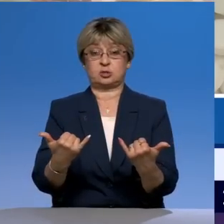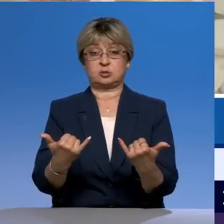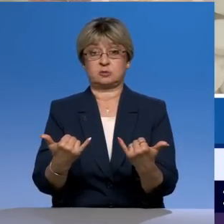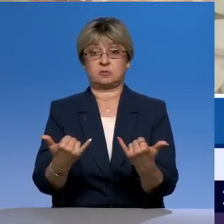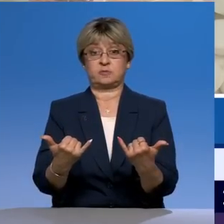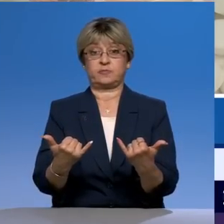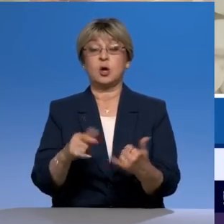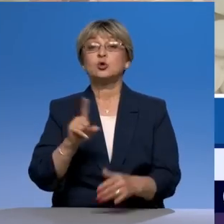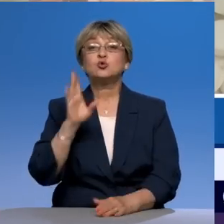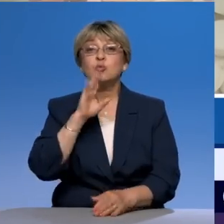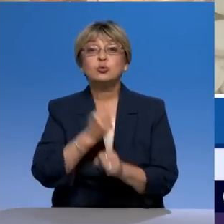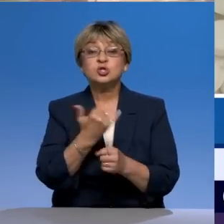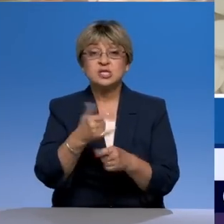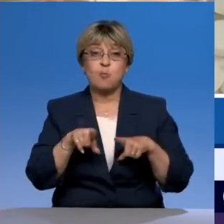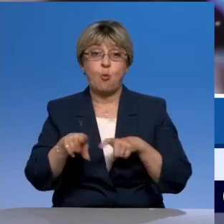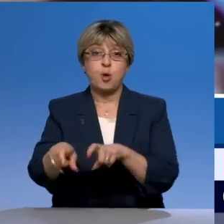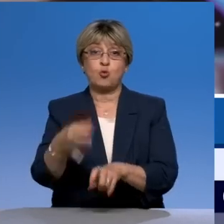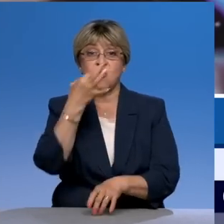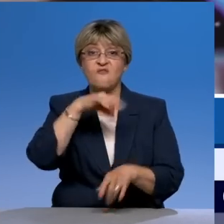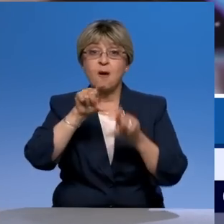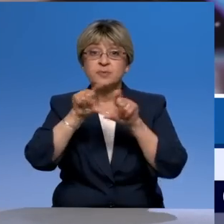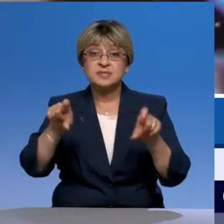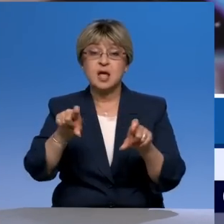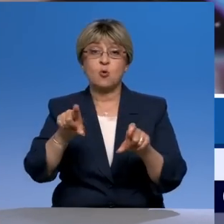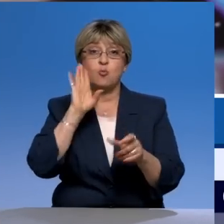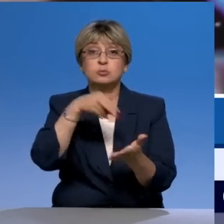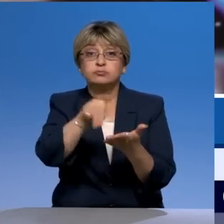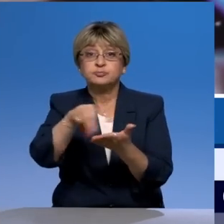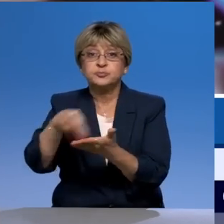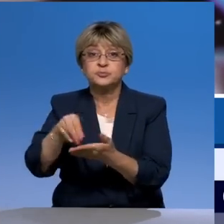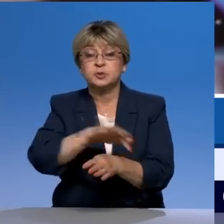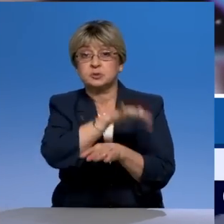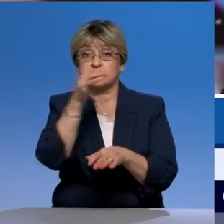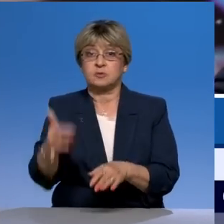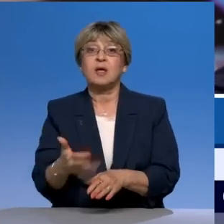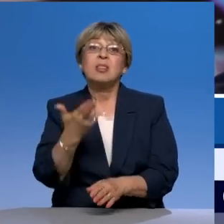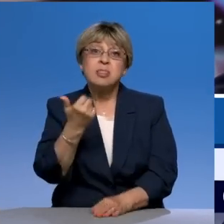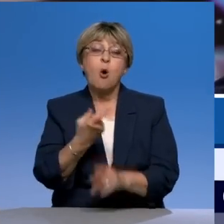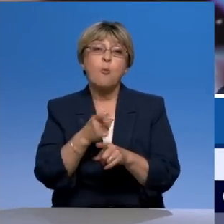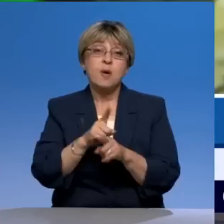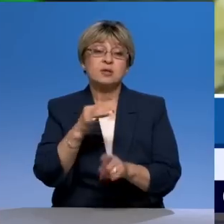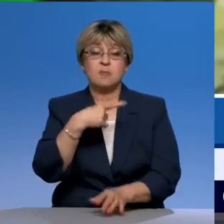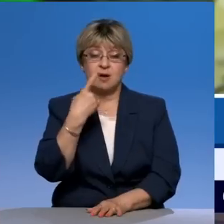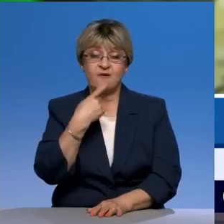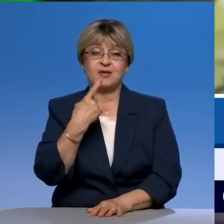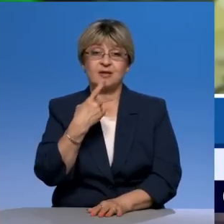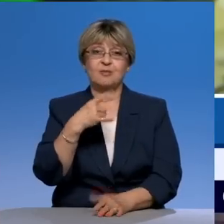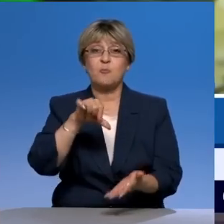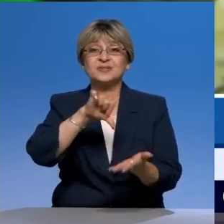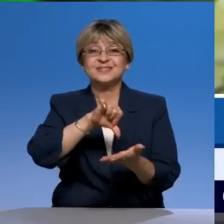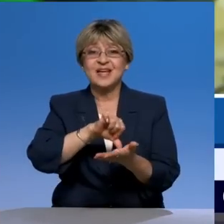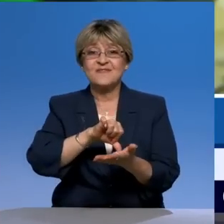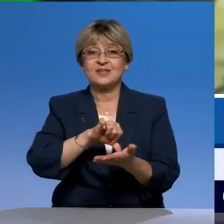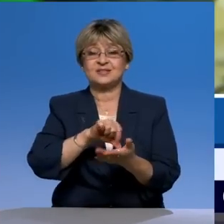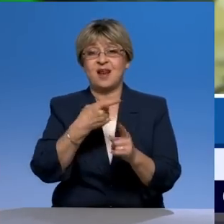люди сделают, побегут в аптеку, как за гречкой. Будет дефектовка. Да. Да. И вот сегодня об этом говорил как раз представитель